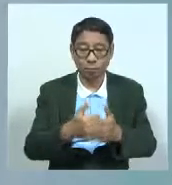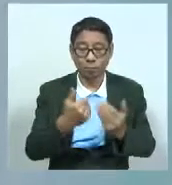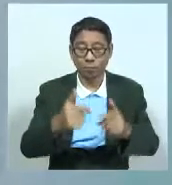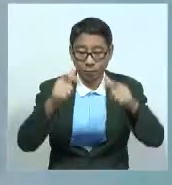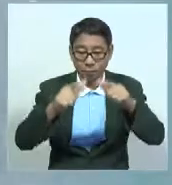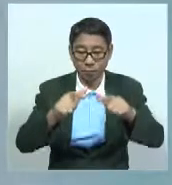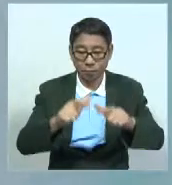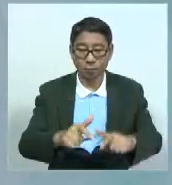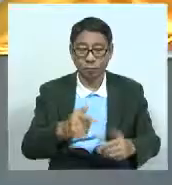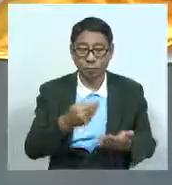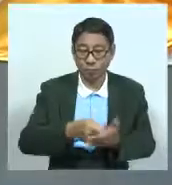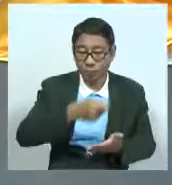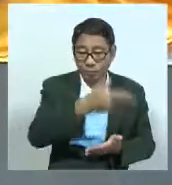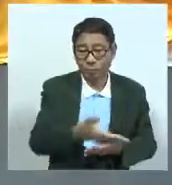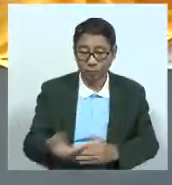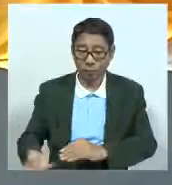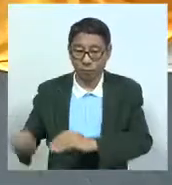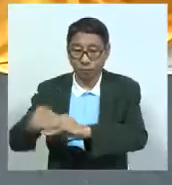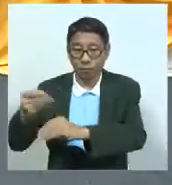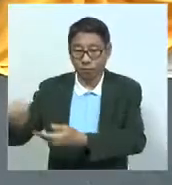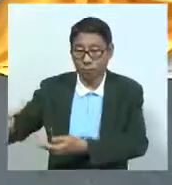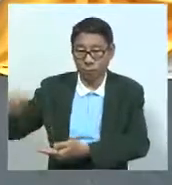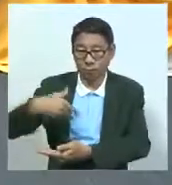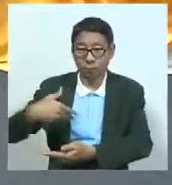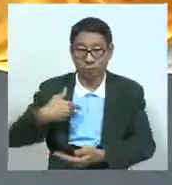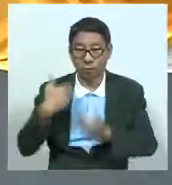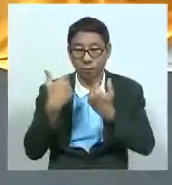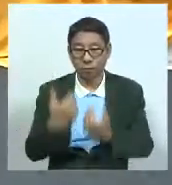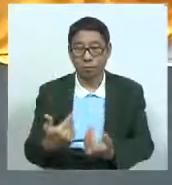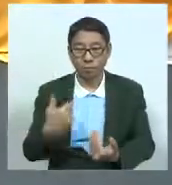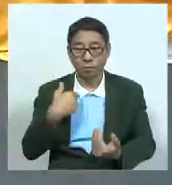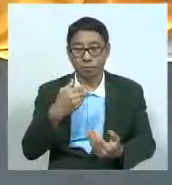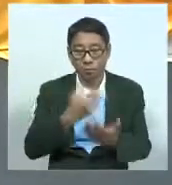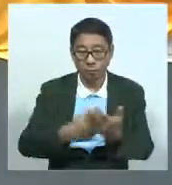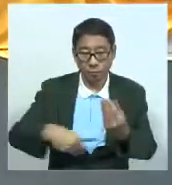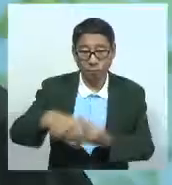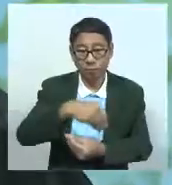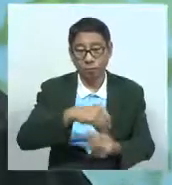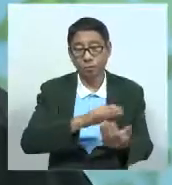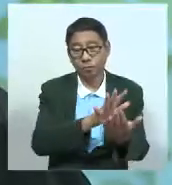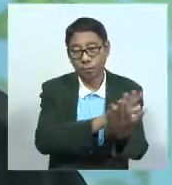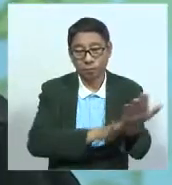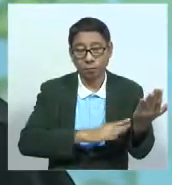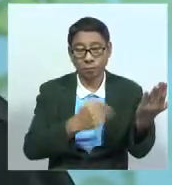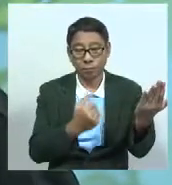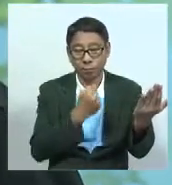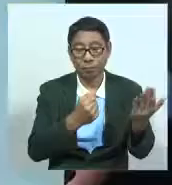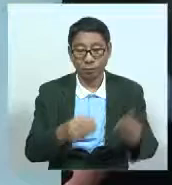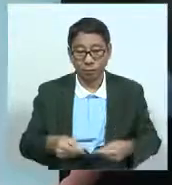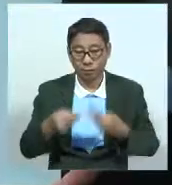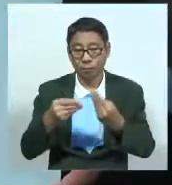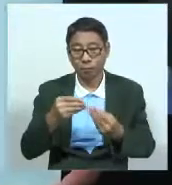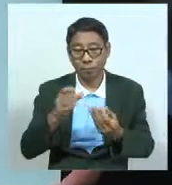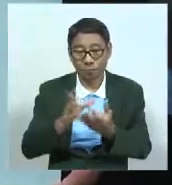ดรายจ่ายเพิ่มรายได้ร่างกายแข็งแรงเศรษฐกิจของประเทศแข็งแรงโดยได้มอบหมายนะครับมันได้มอบ